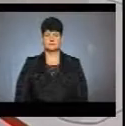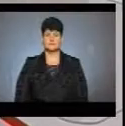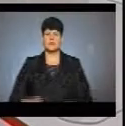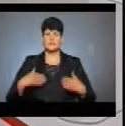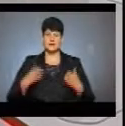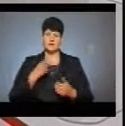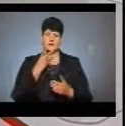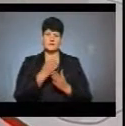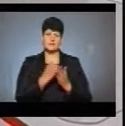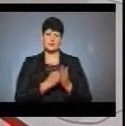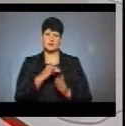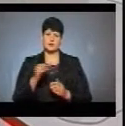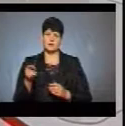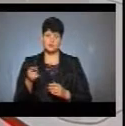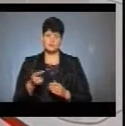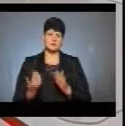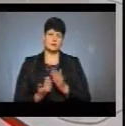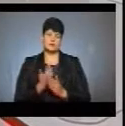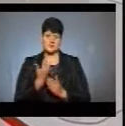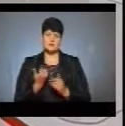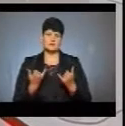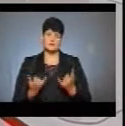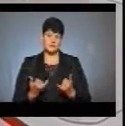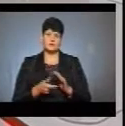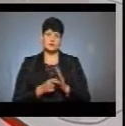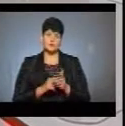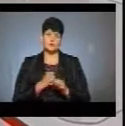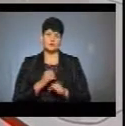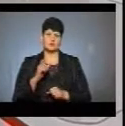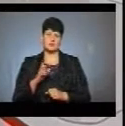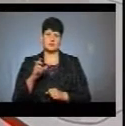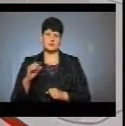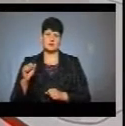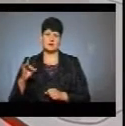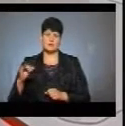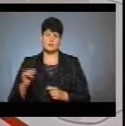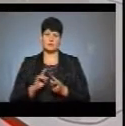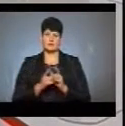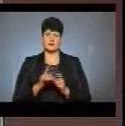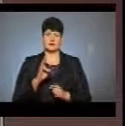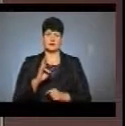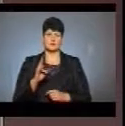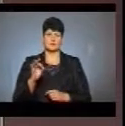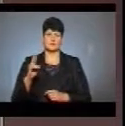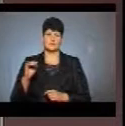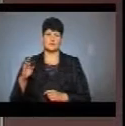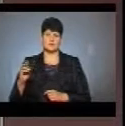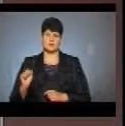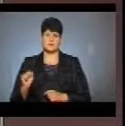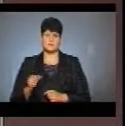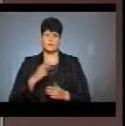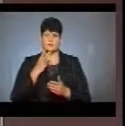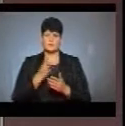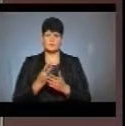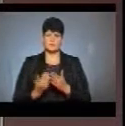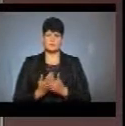Вітаю глядачів телеканалу «ЮА Тернопіль». В ефірі новини. У студії Богдана Сарабун, сурдопереклад Надія Коцовська. Дивіться у